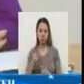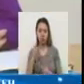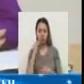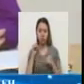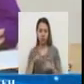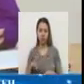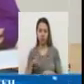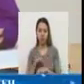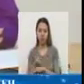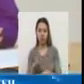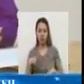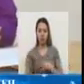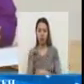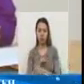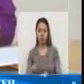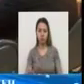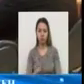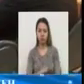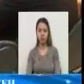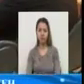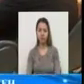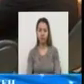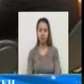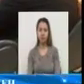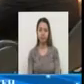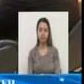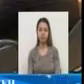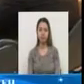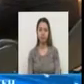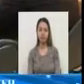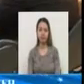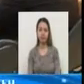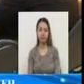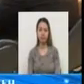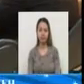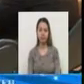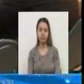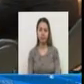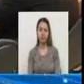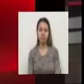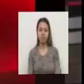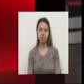оңтайлы жұмыс жүргізу тәсілдерін талқылады. Айгерім Бекмағамбетова, Павел Соловьев, Көкше, ақпарат.